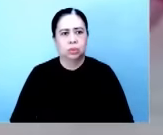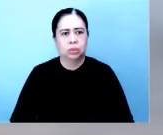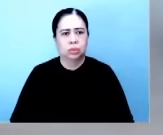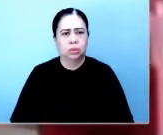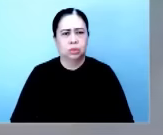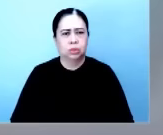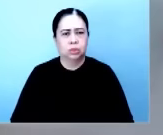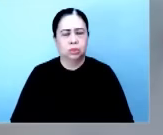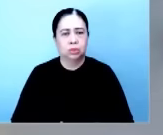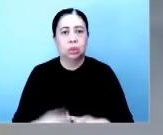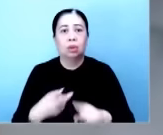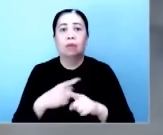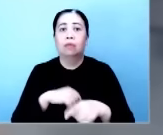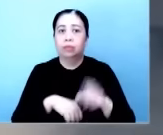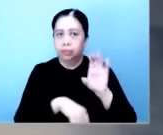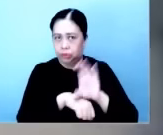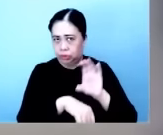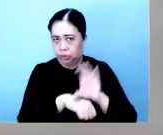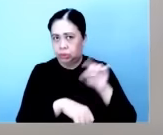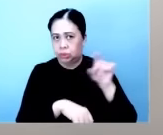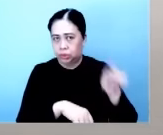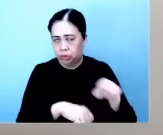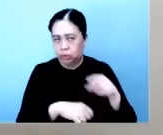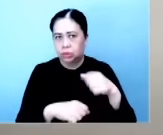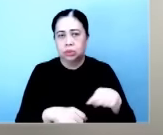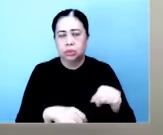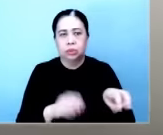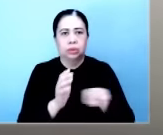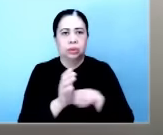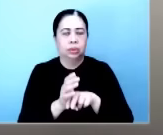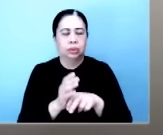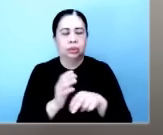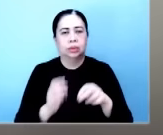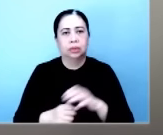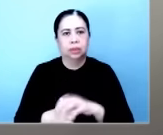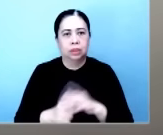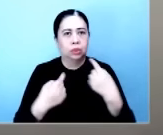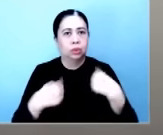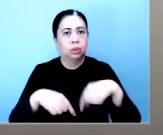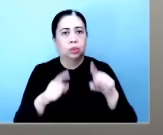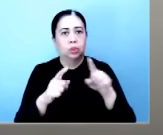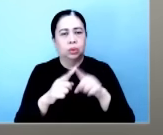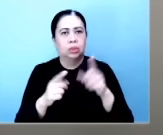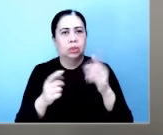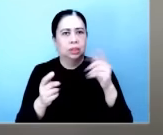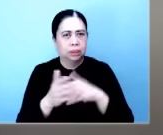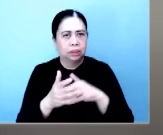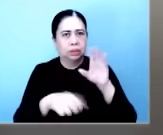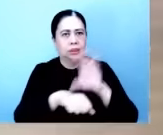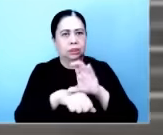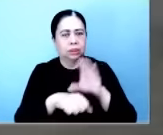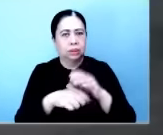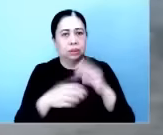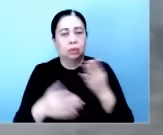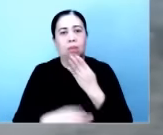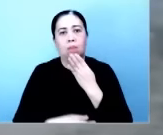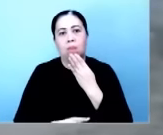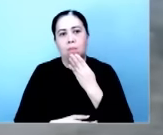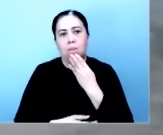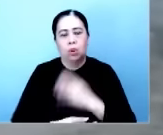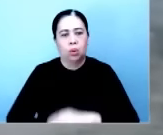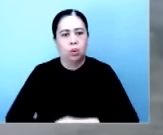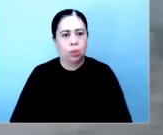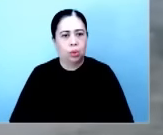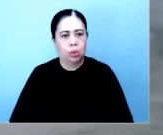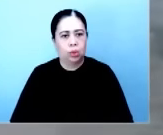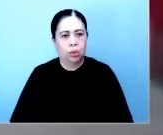Galing daw sa simbahan sa barangay Minaya ang mga sakay ng pickup at patungo sana sa isa pang simbahan sa Bacolod City. Pababa po